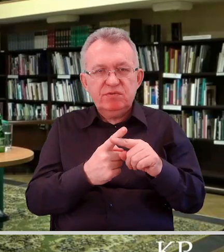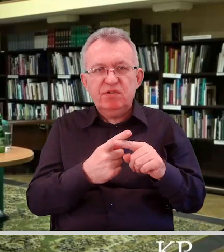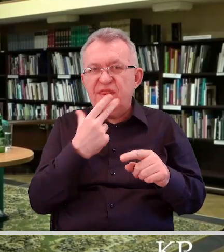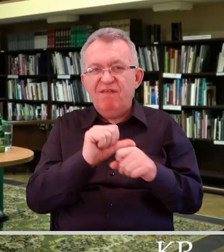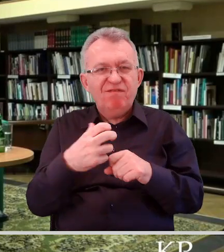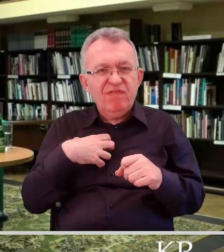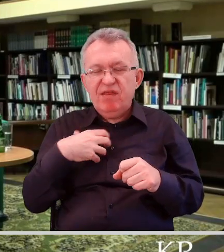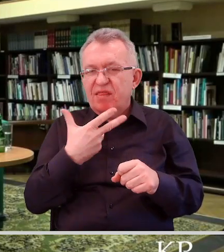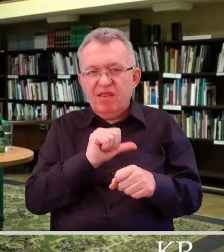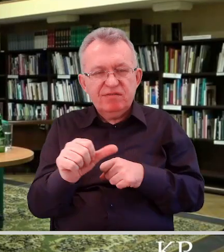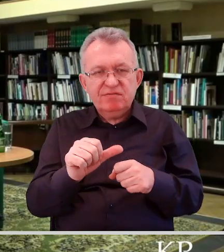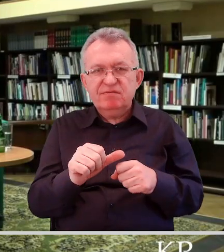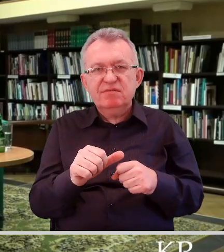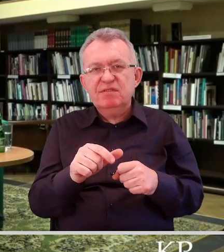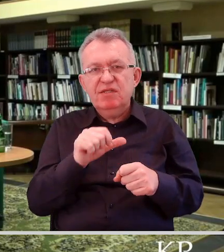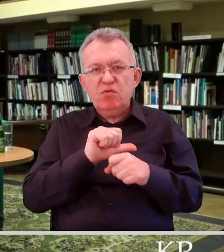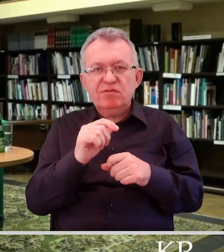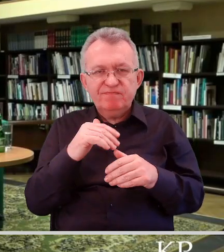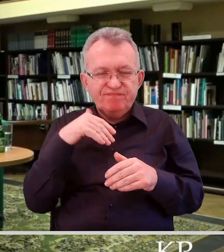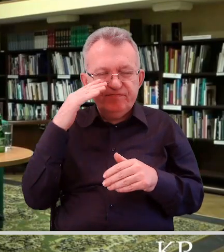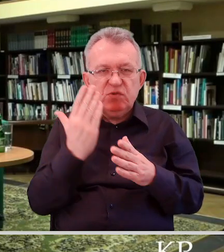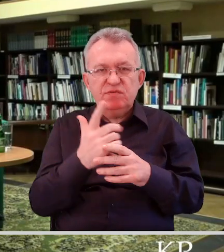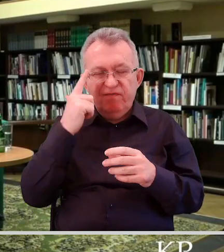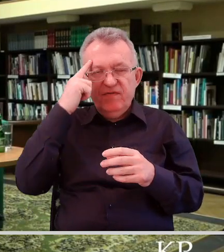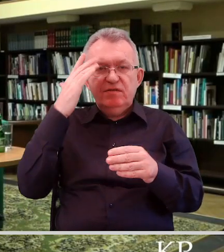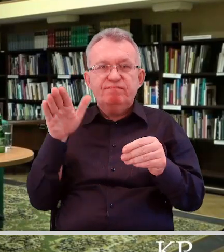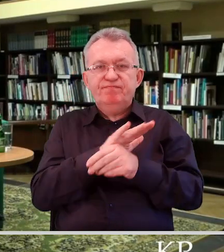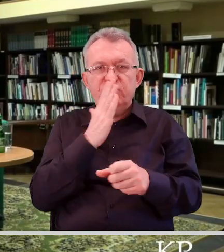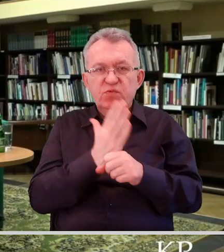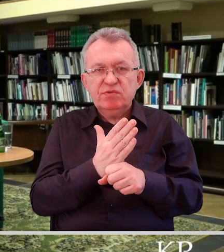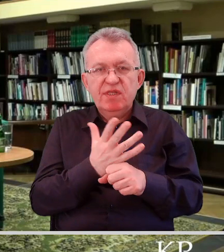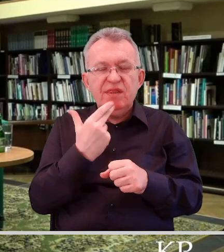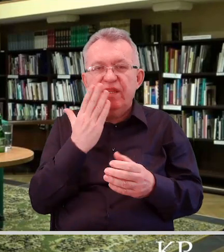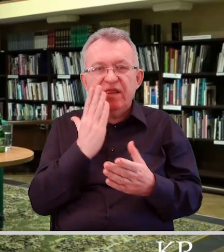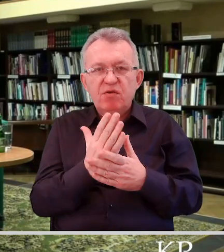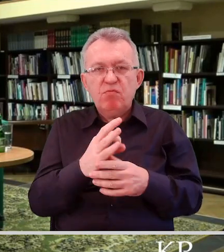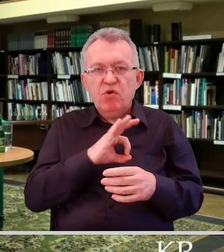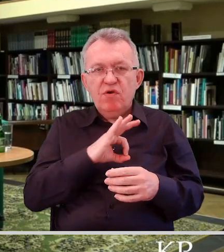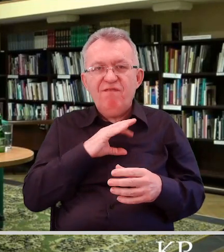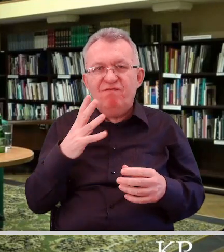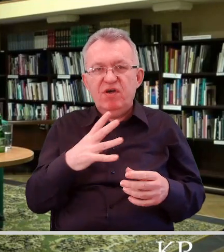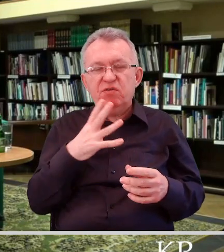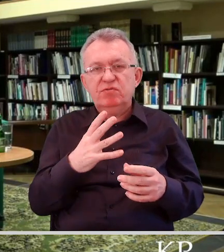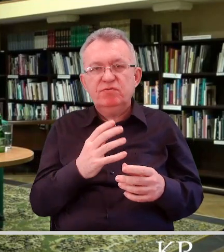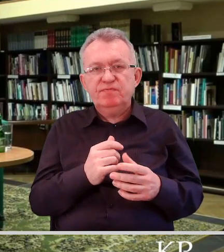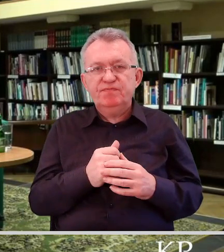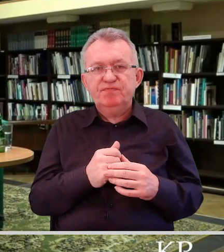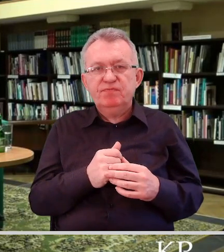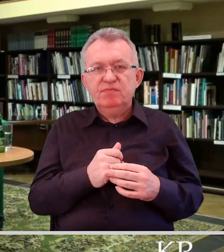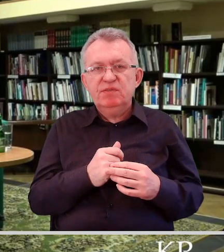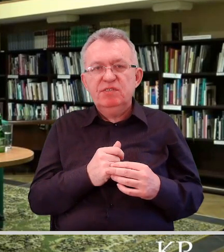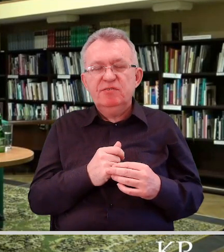kwestia wieku, to jest kwestia chyba właśnie tej dojrzałości i świadomości, że nie na tym polega moja wartość,